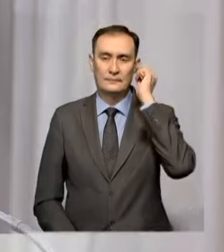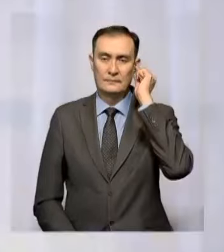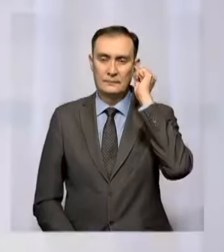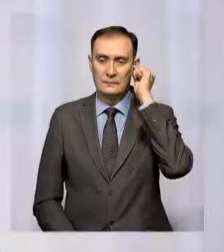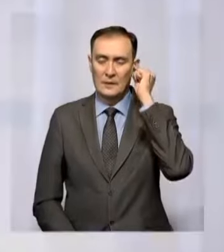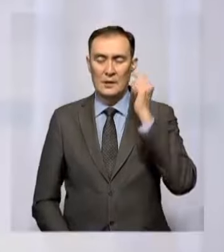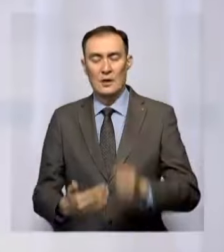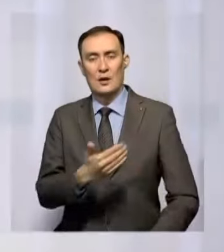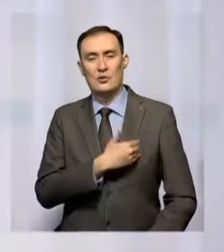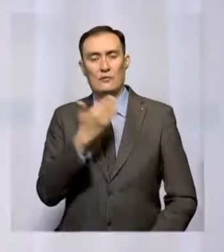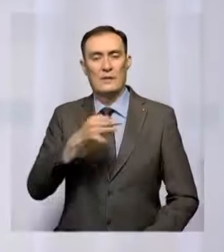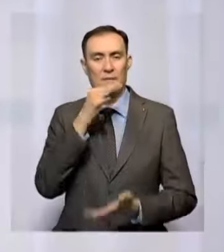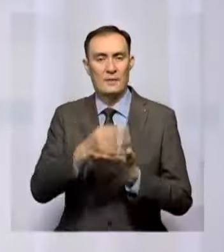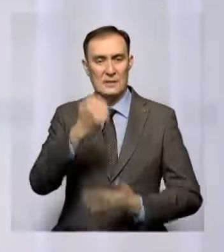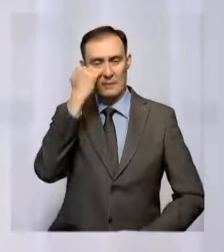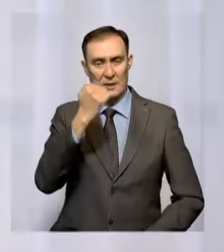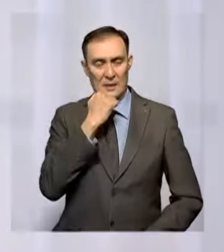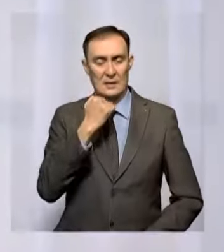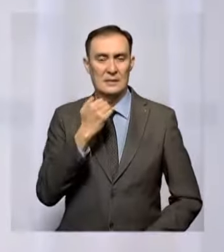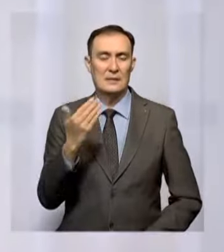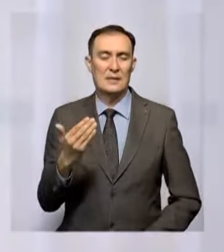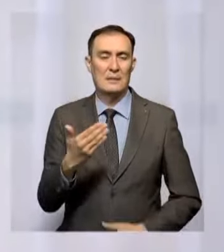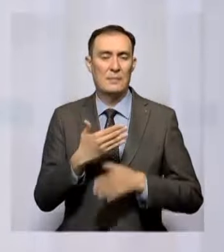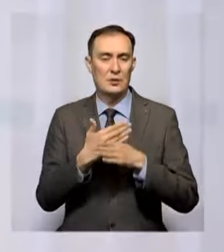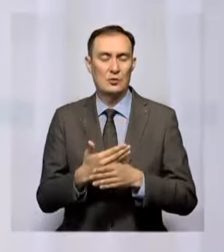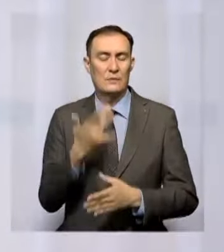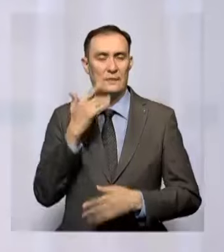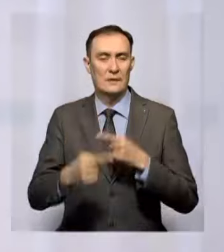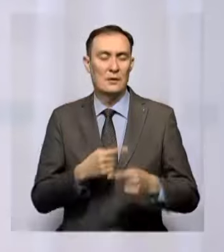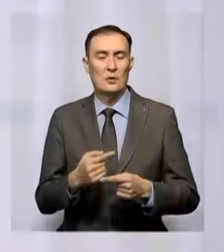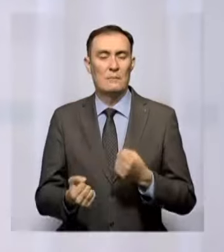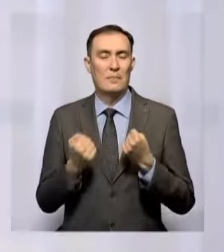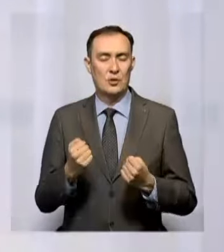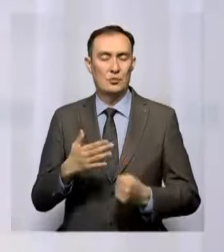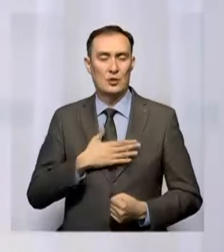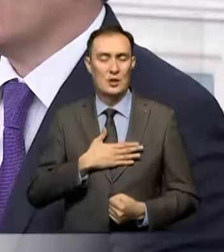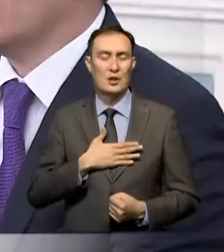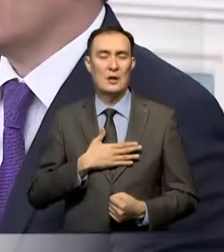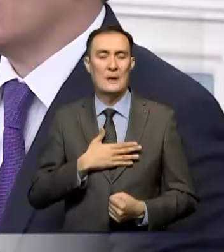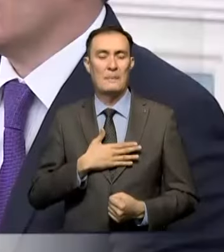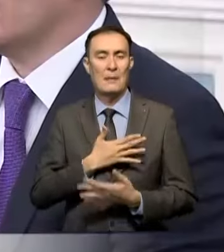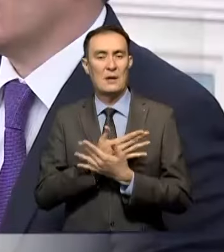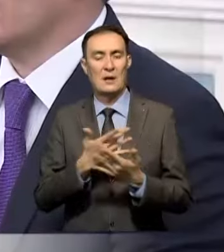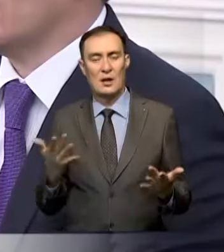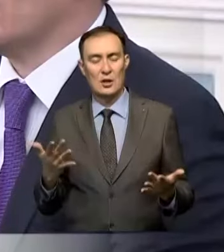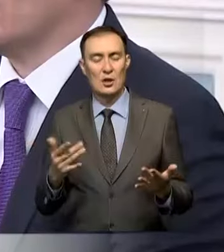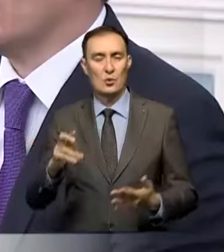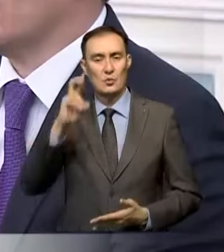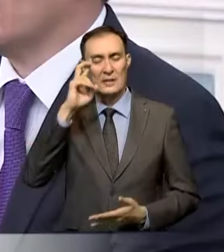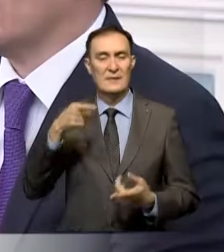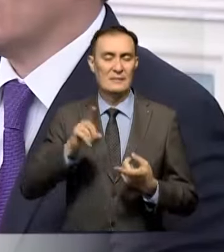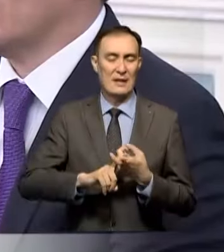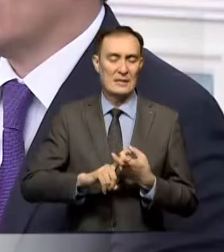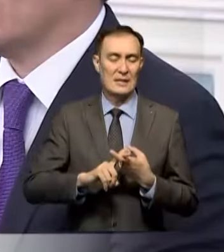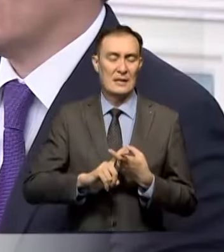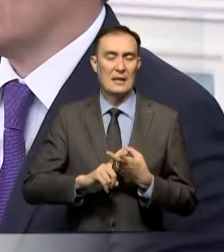Хотел бы выразить вам благодарность за поддержку, неизменное стремление к упрочению наших многогранных межгосударственных связей. Как